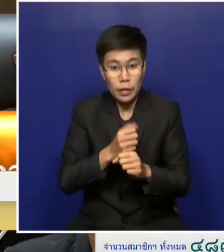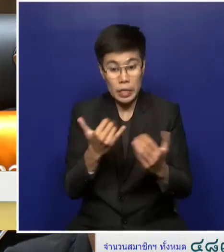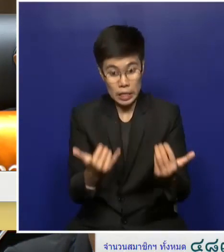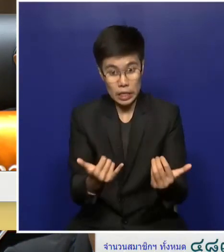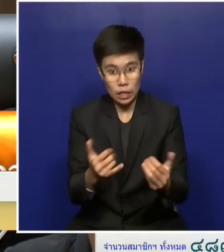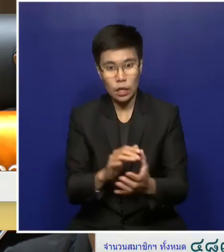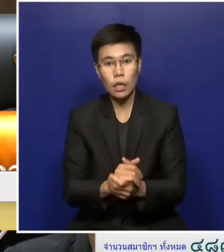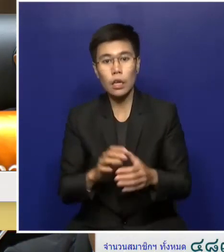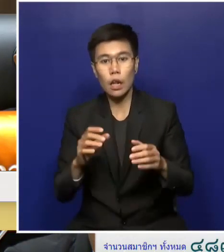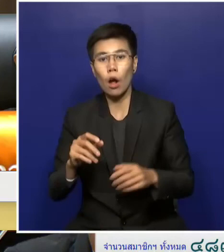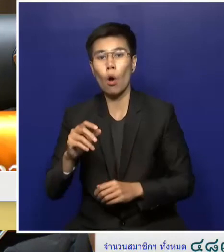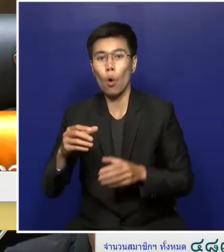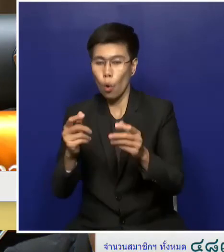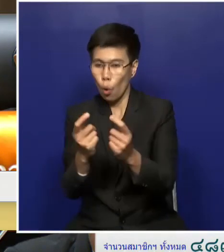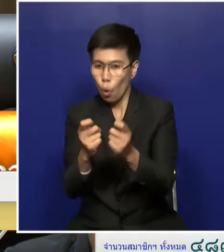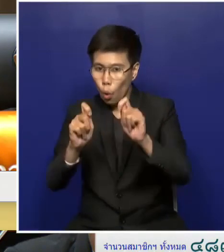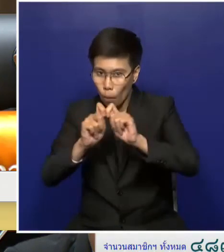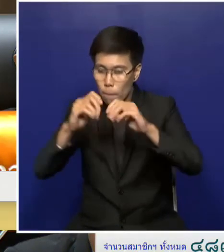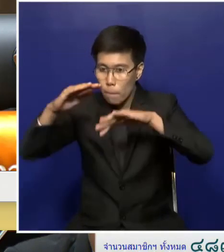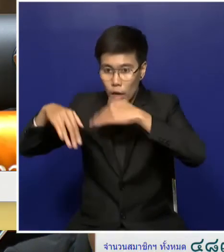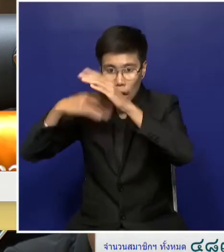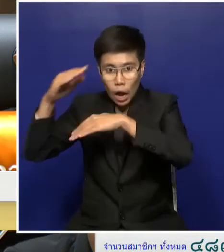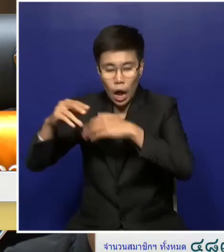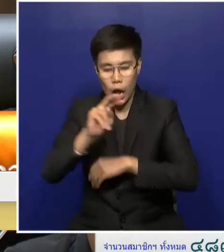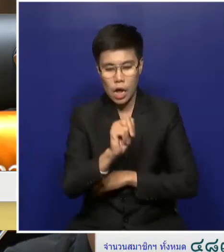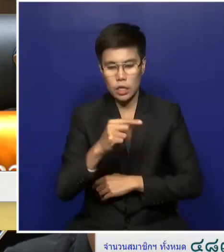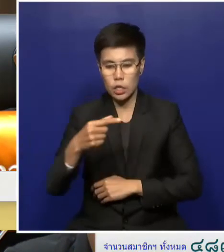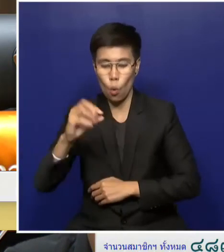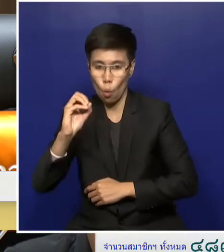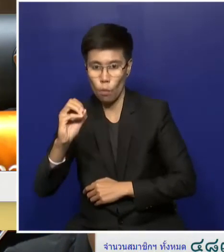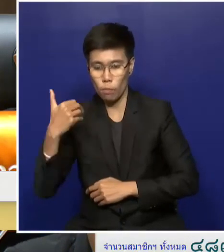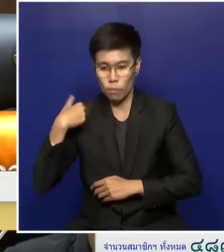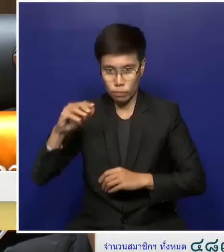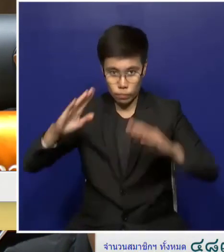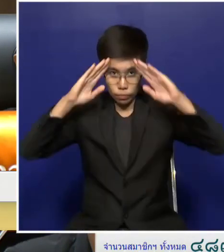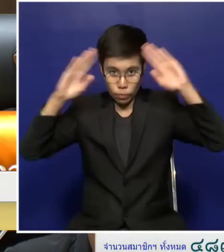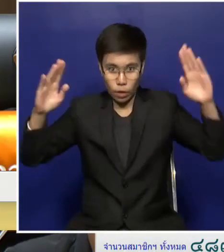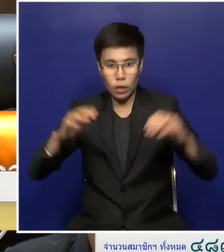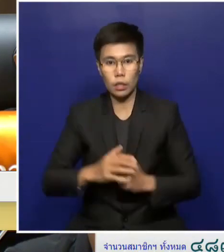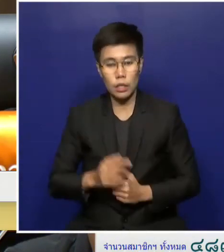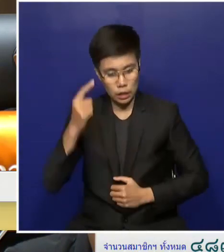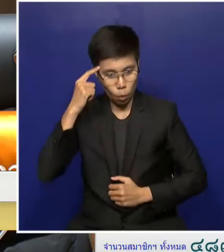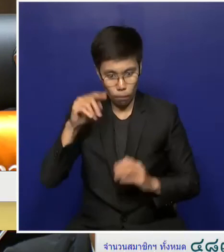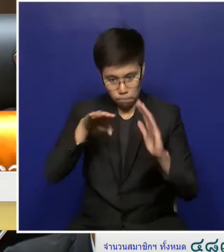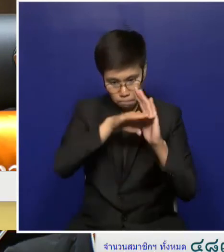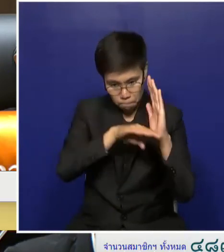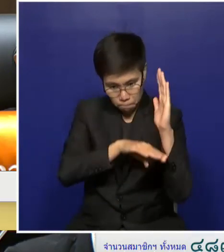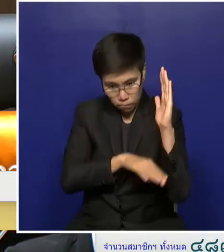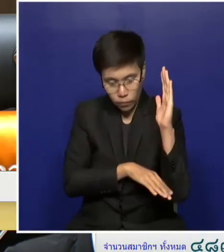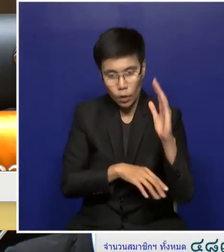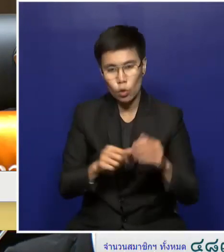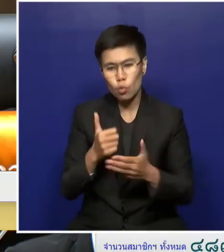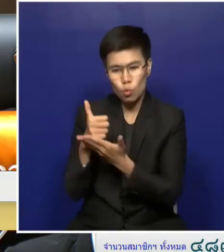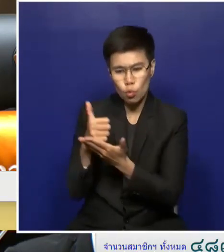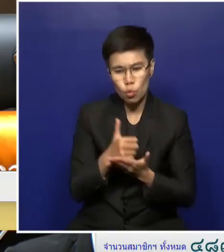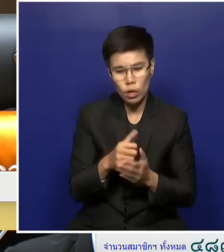เรื่องขององค์กรผ้าหนาเอกชน NGOที่ทำงานเรื่องนี้และมีประสบการณ์นะครับวันนี้ก็น่าจะเป็นกระบวนการที่จะสามารถแก้